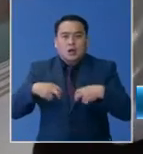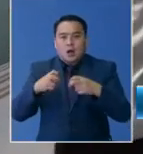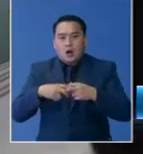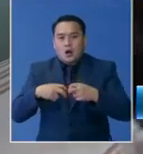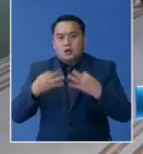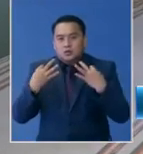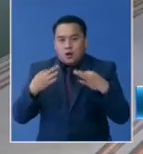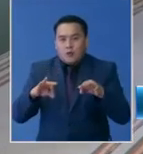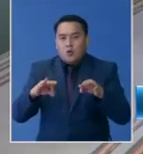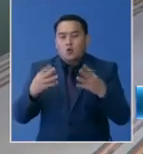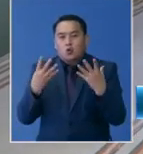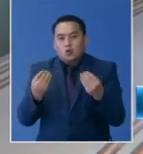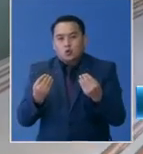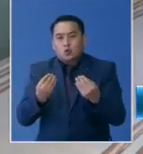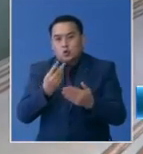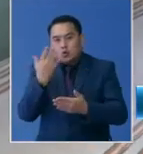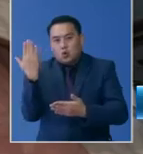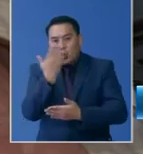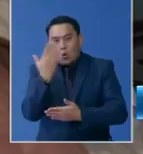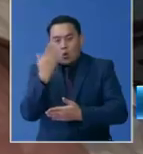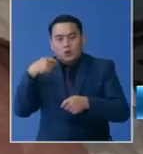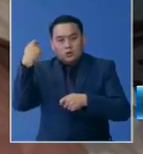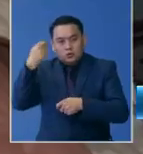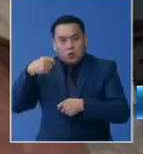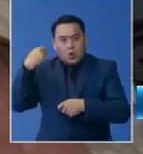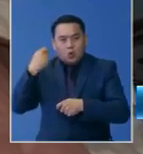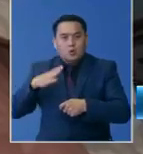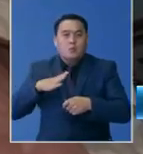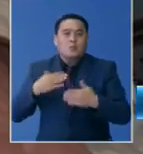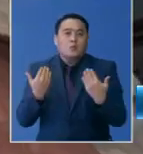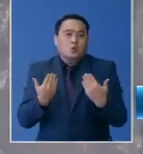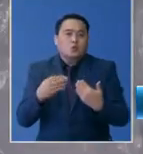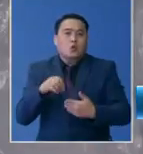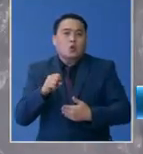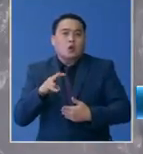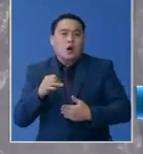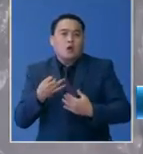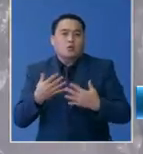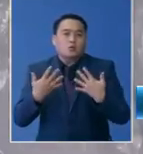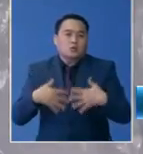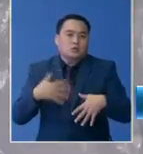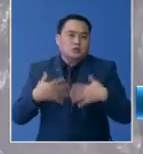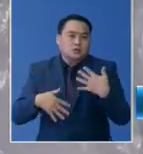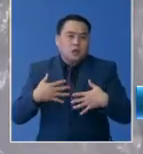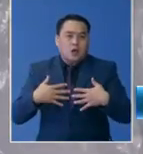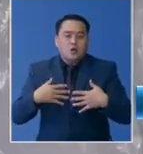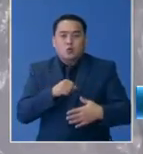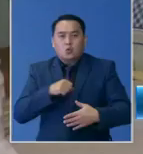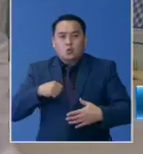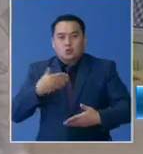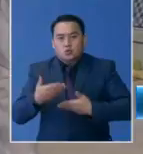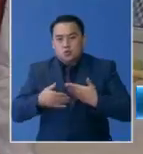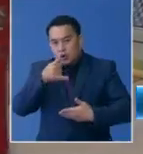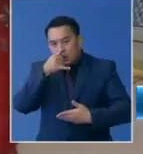азапты күндердің ақиқатын бейнетаспаға түсірген Қалдыбай Торғайұлының бүгінгі халі мүшкіл. Ол өздігінен жүріп тұрудан қалған,